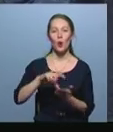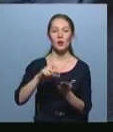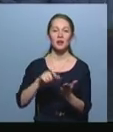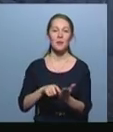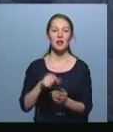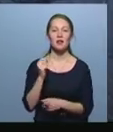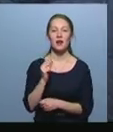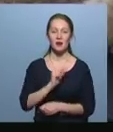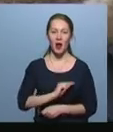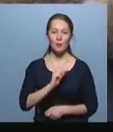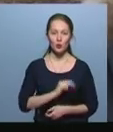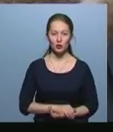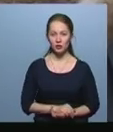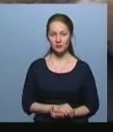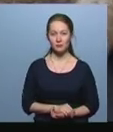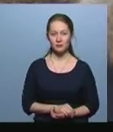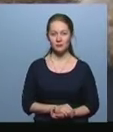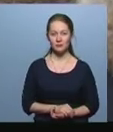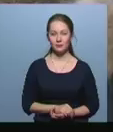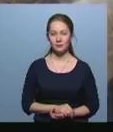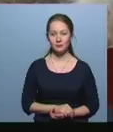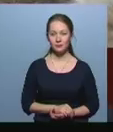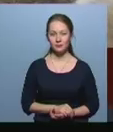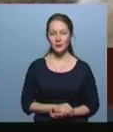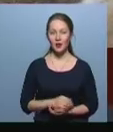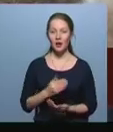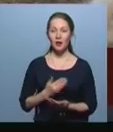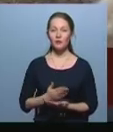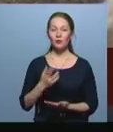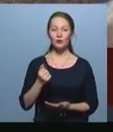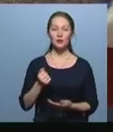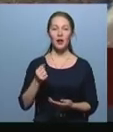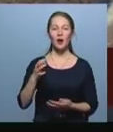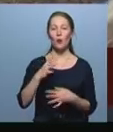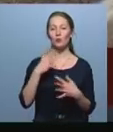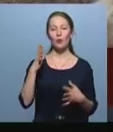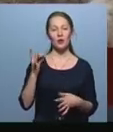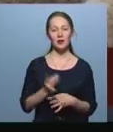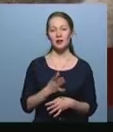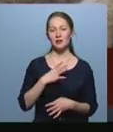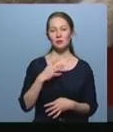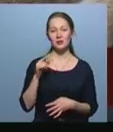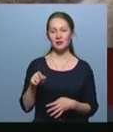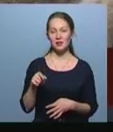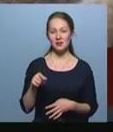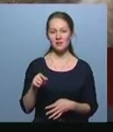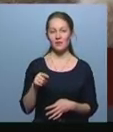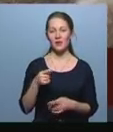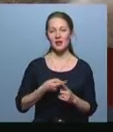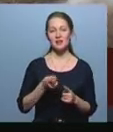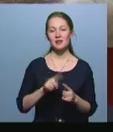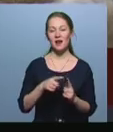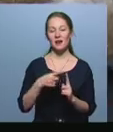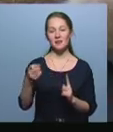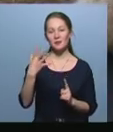кабинет. Я в его квартире бывал сотни раз. За эти 15 лет,